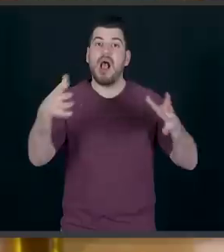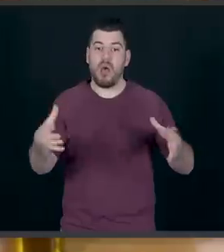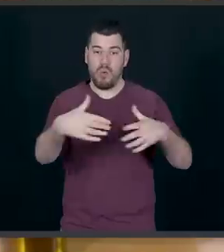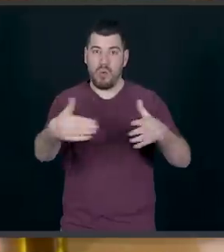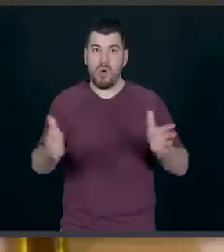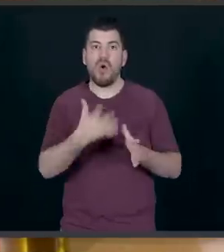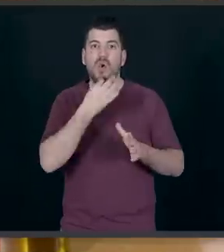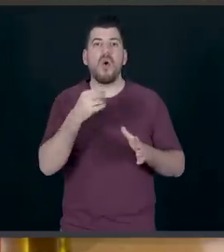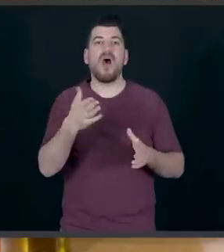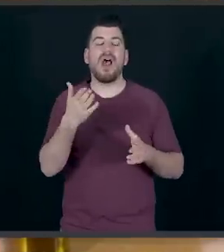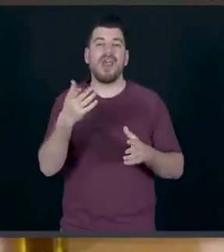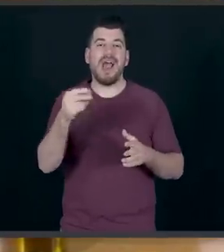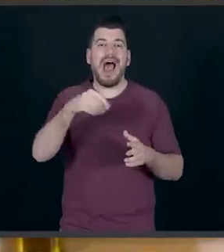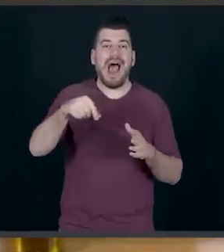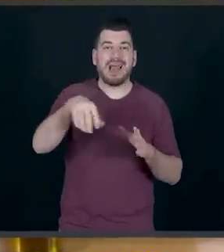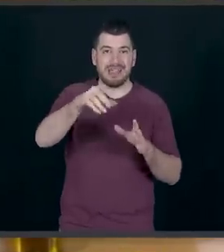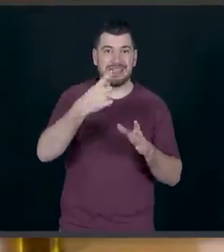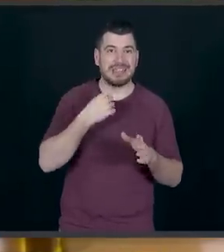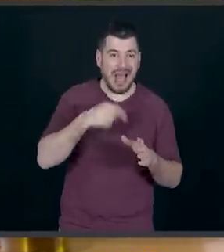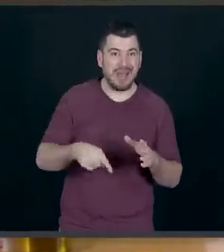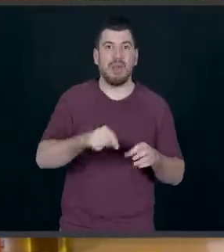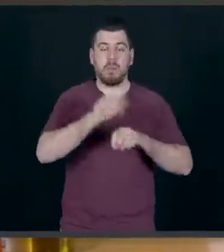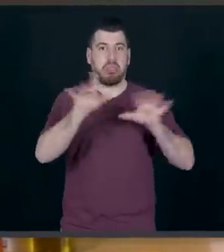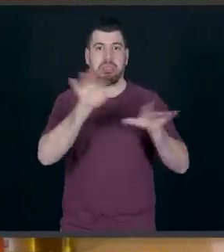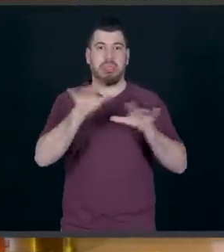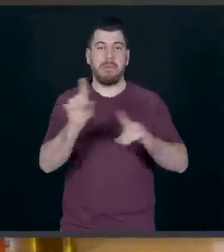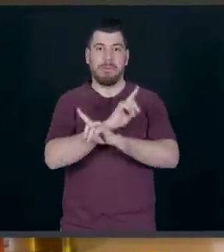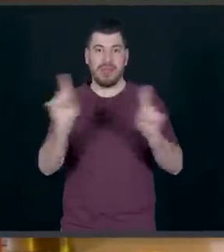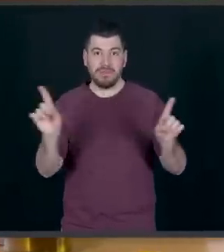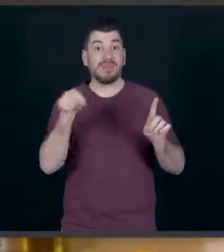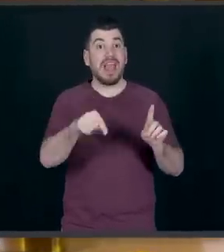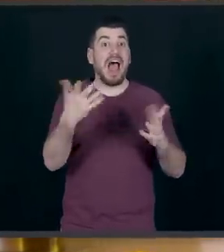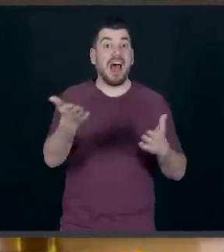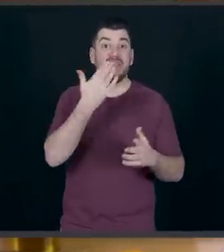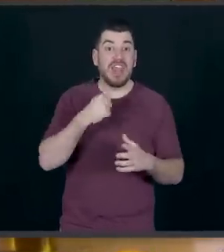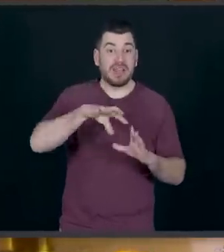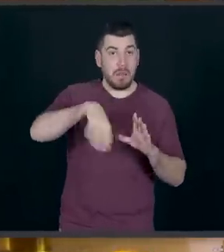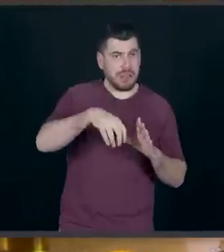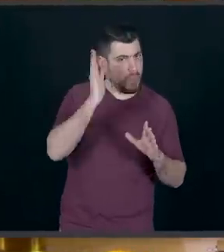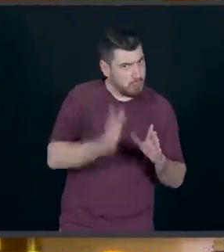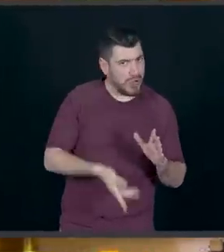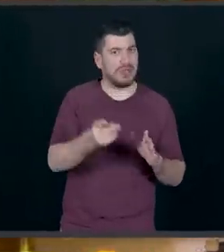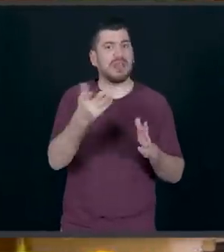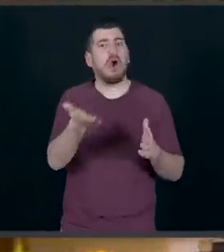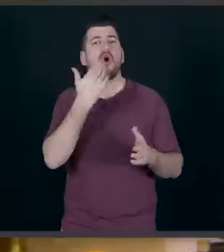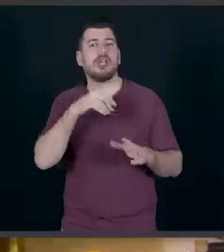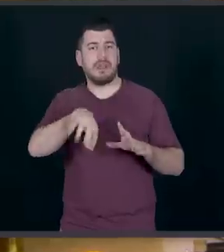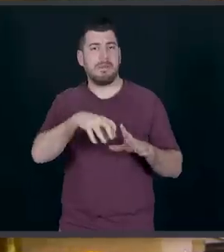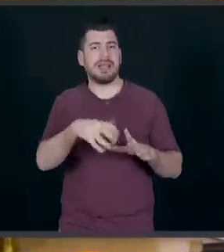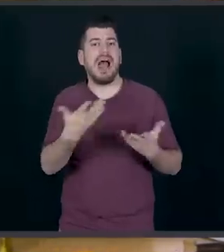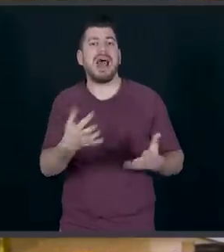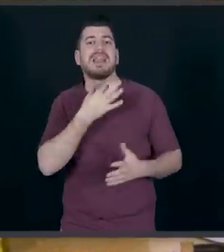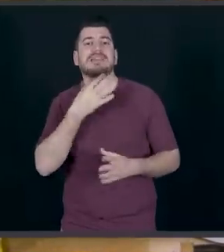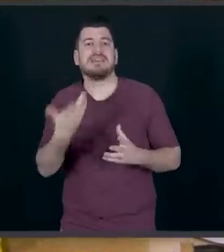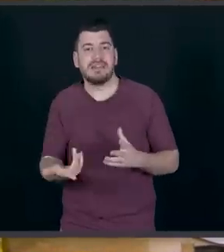άχνη ζάχαρη παντού. Επίσης, άλλο ένα που ήθελα να σας πω, ναι, ότι άμα δεν έχετε καθόλου μίξερ, πάλι γίνεται συνταγή. Απλά θα περιμένετε το βούτυρο